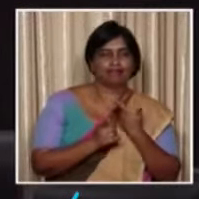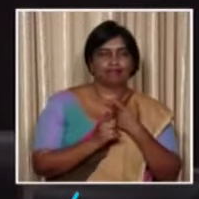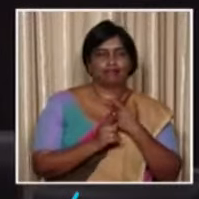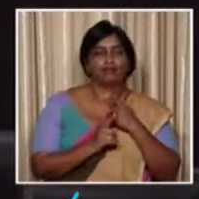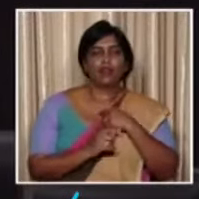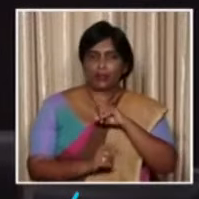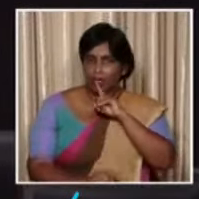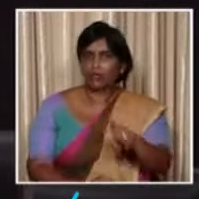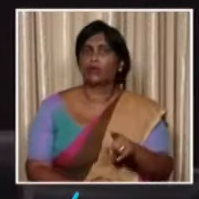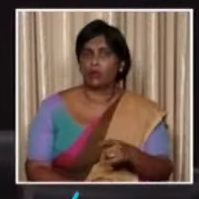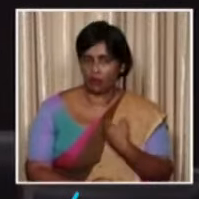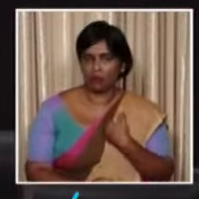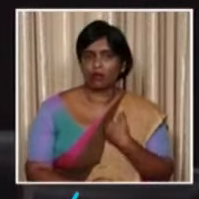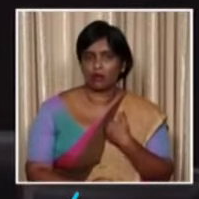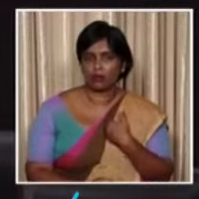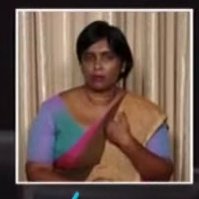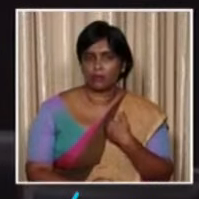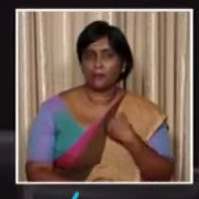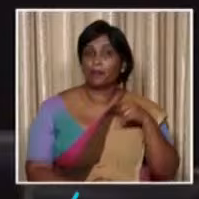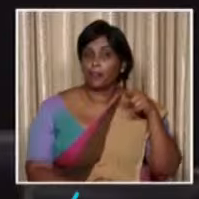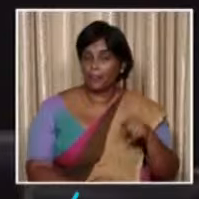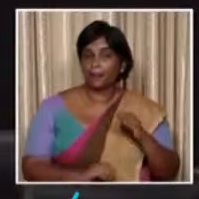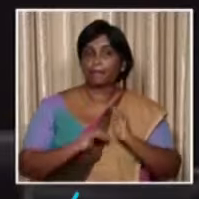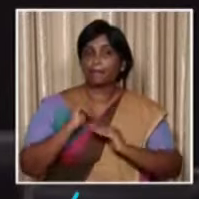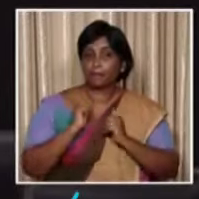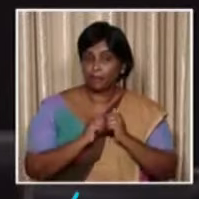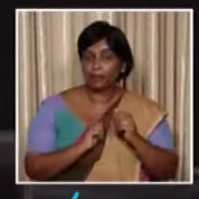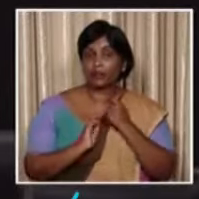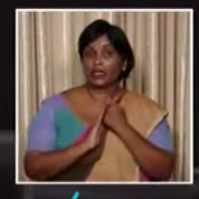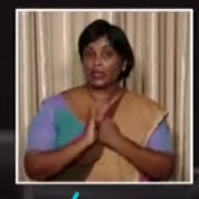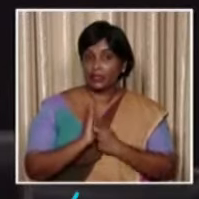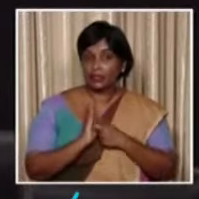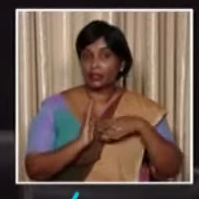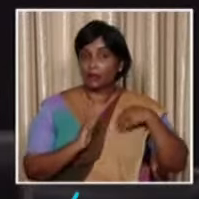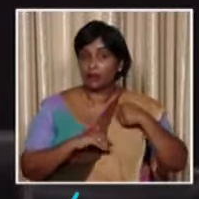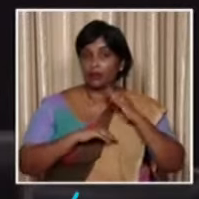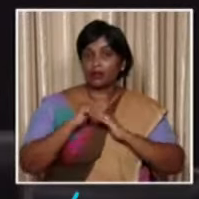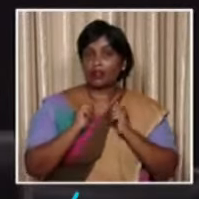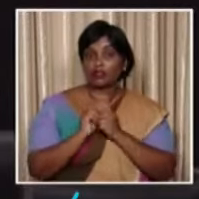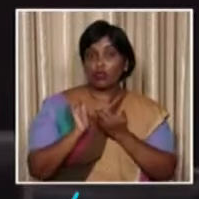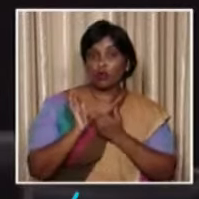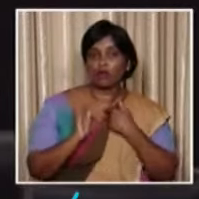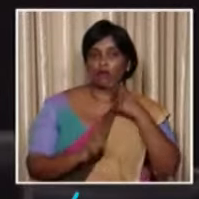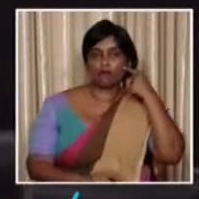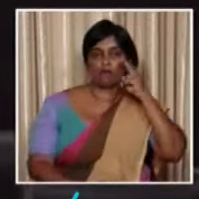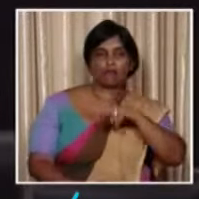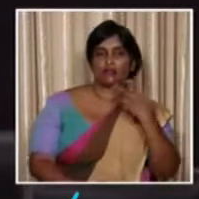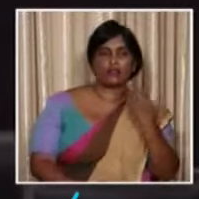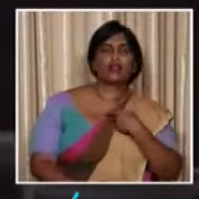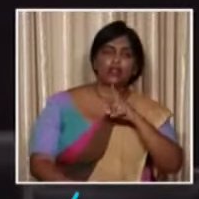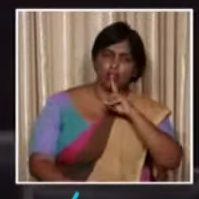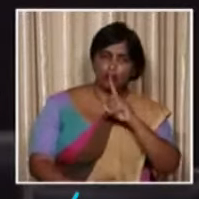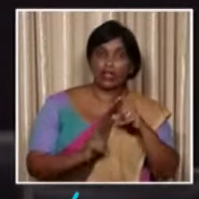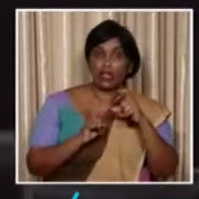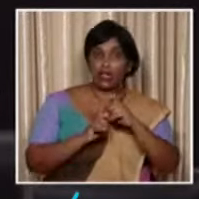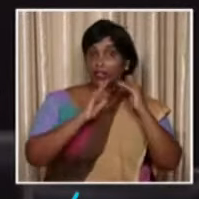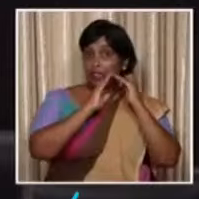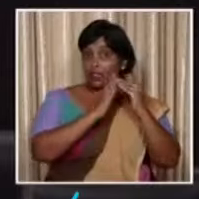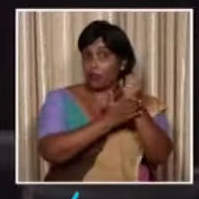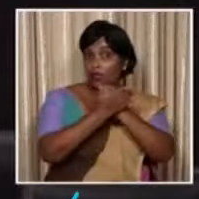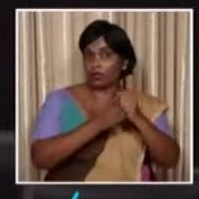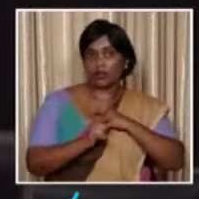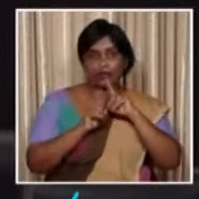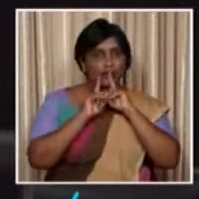කිව්වා හරි මේ ක්‍රියාවලියේදී නීතිපතිතුමාගේ වැඩපිළිවෙල මට විශ්වාස නැහැ කියලා කිව්වා මම නීතිපති දෙපාර්තමේන්තුව ගැන කිව්වේ